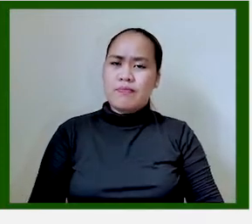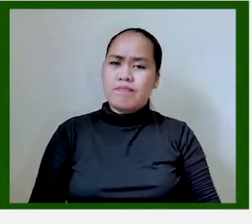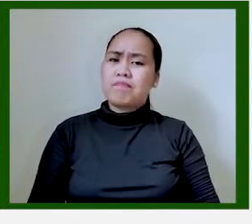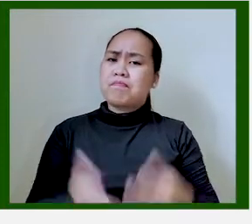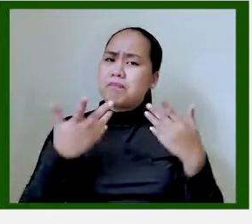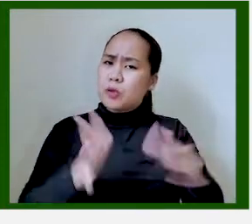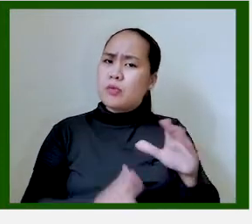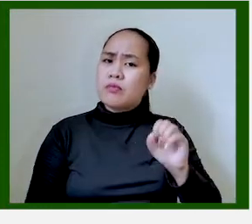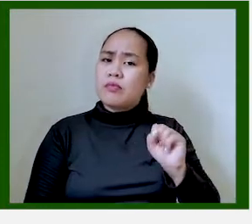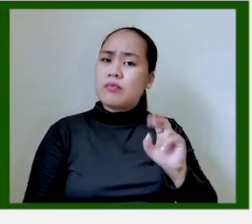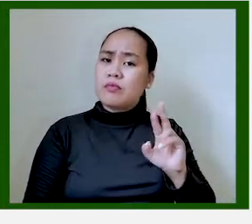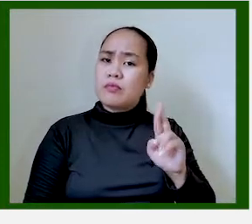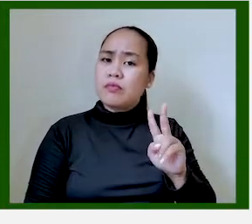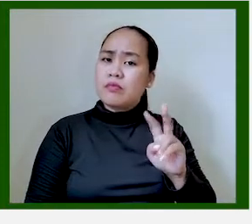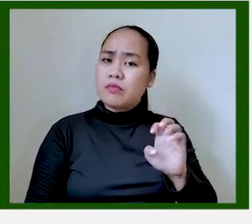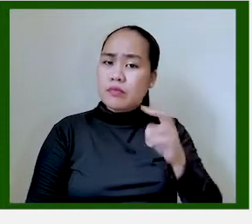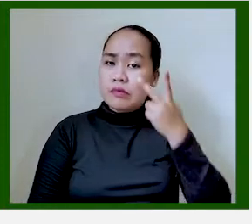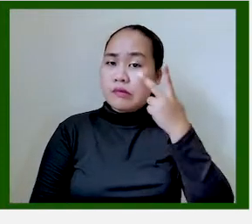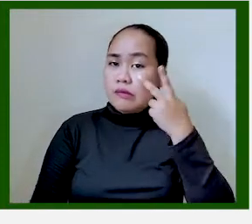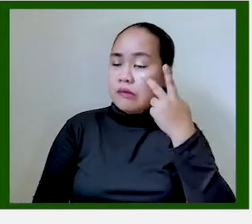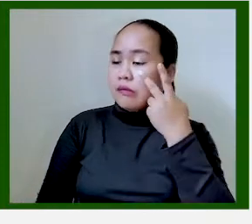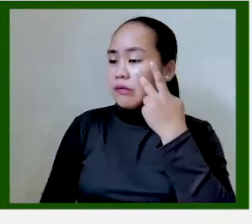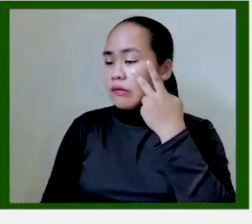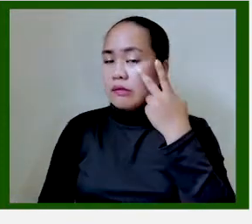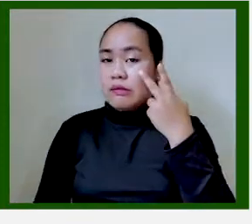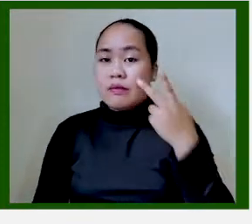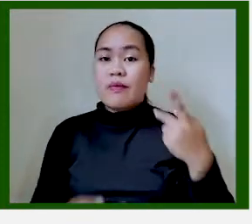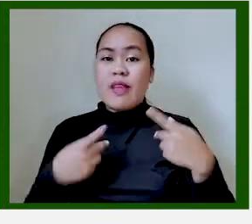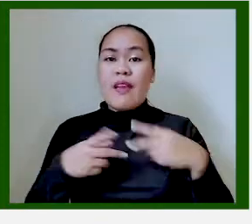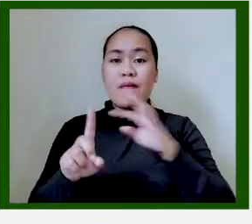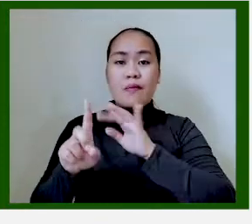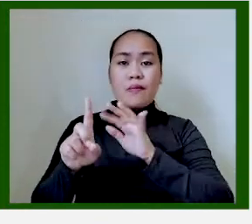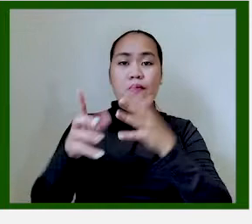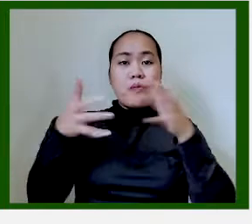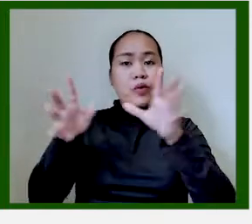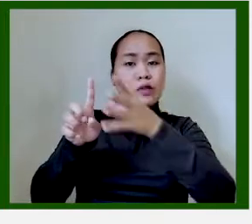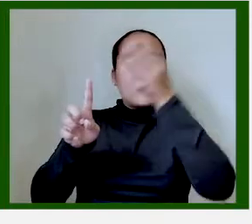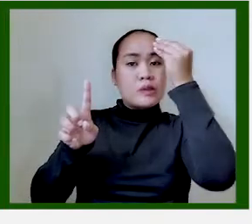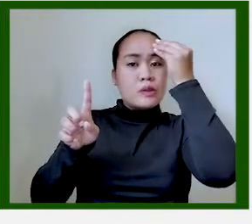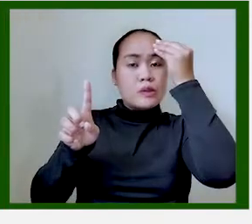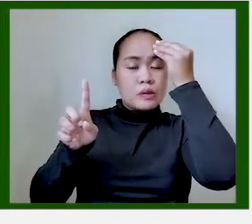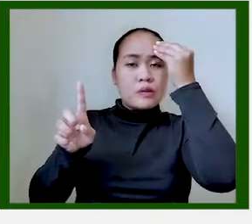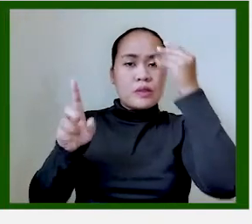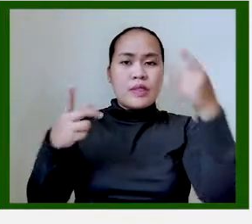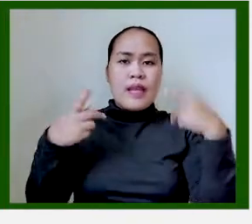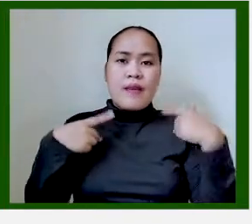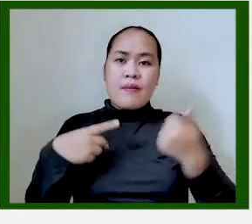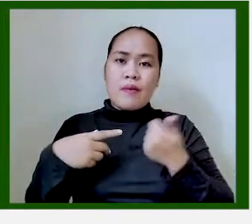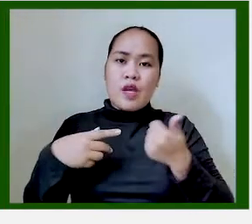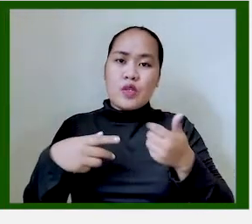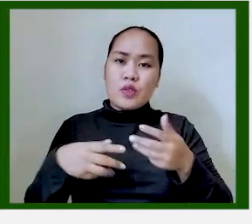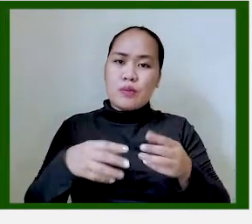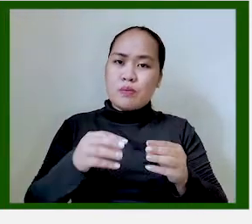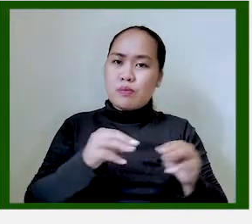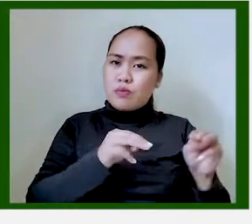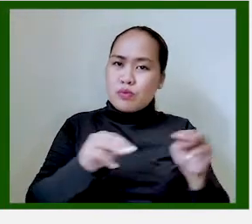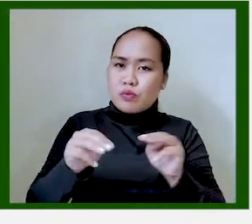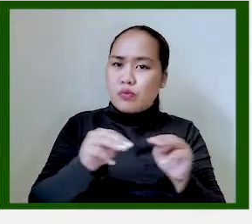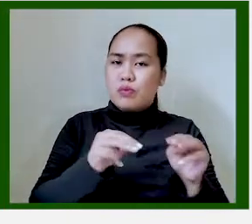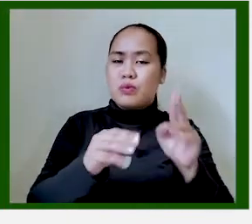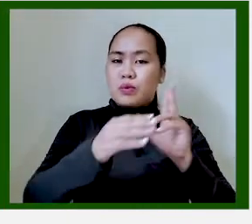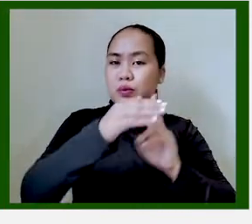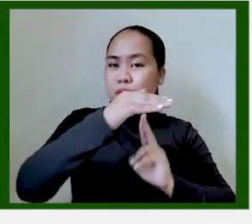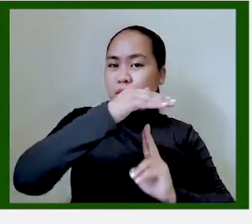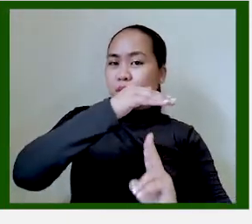no, but of course obvious may some movement na rin under the road kasi nga may tubig na, di ba?